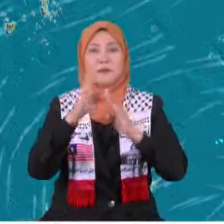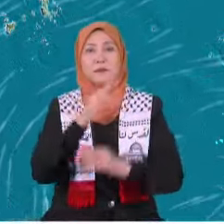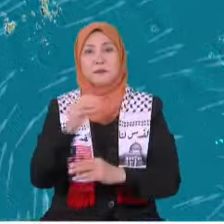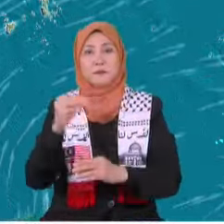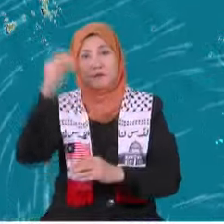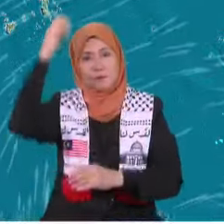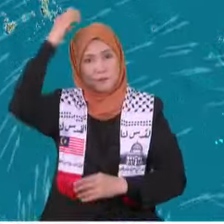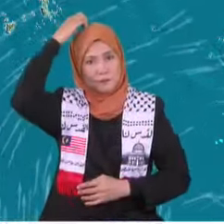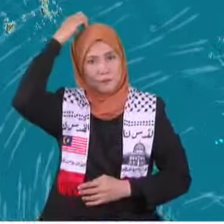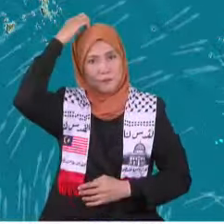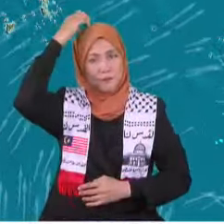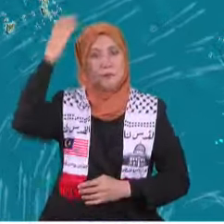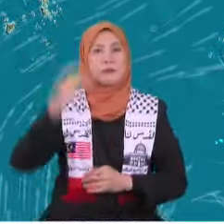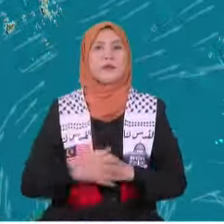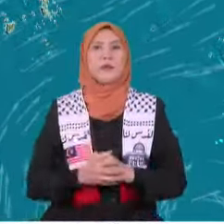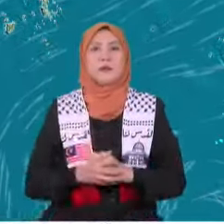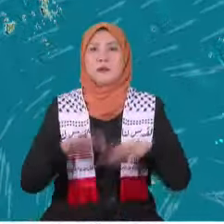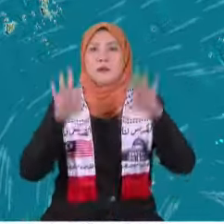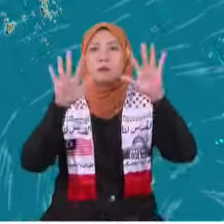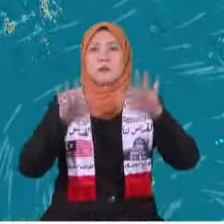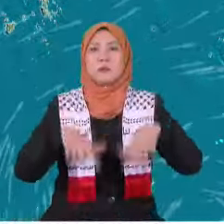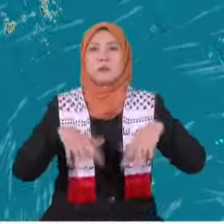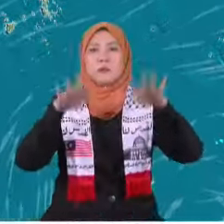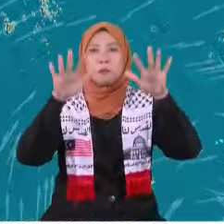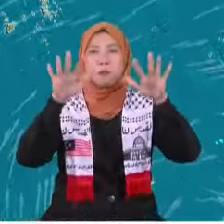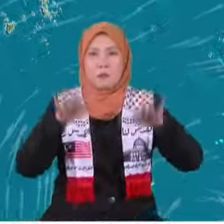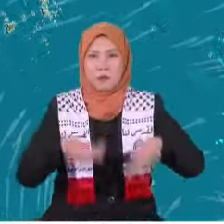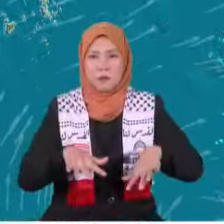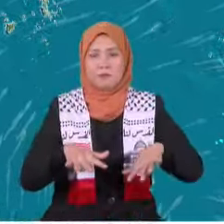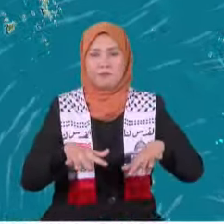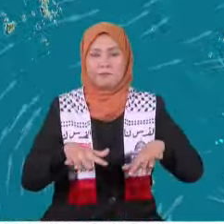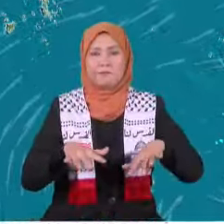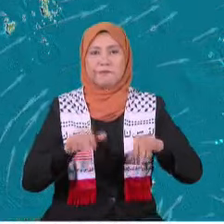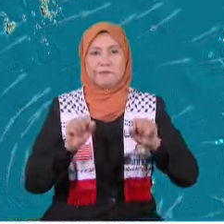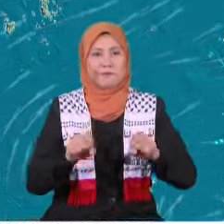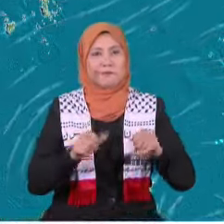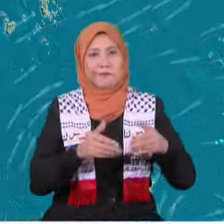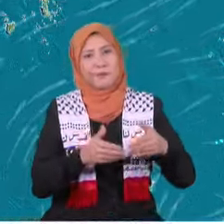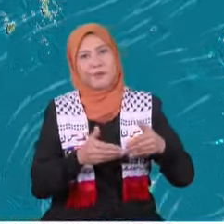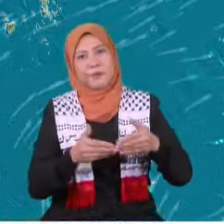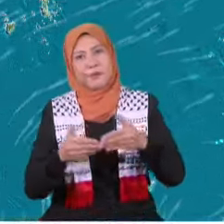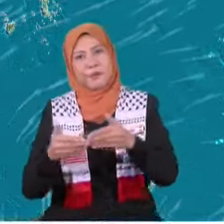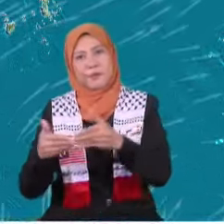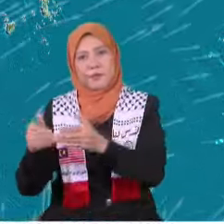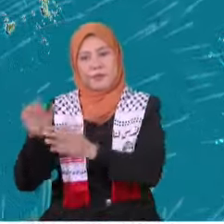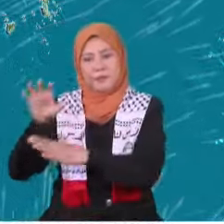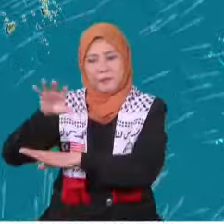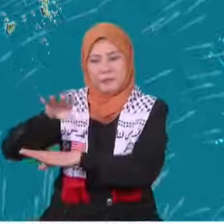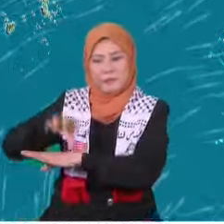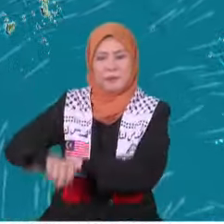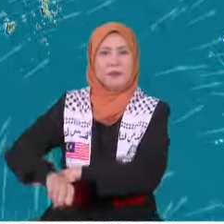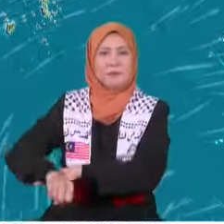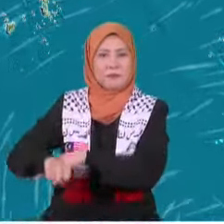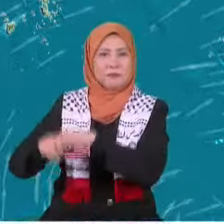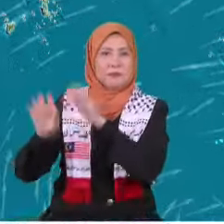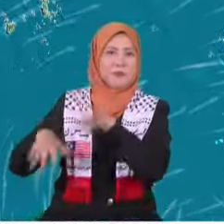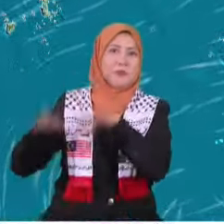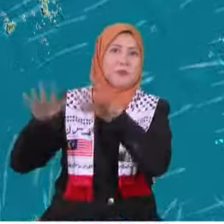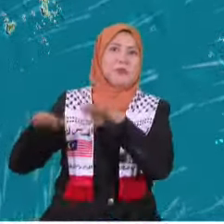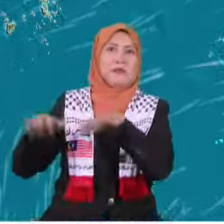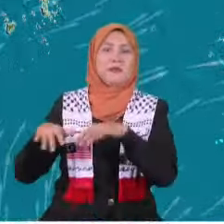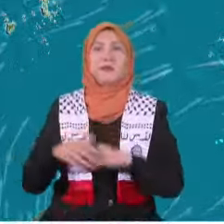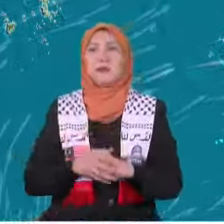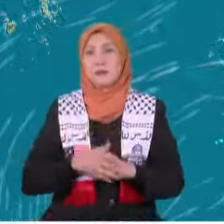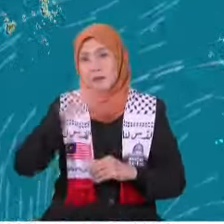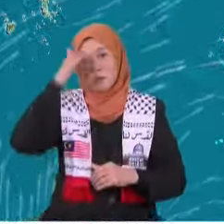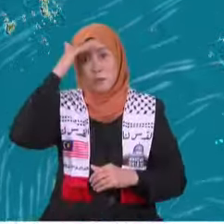di negeri Selangor. Dan keadaan lembap ini kita jangkakan boleh berlanjutan sehingga ke malam nanti. Bagi negeri Johor,